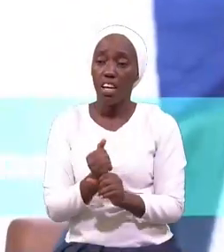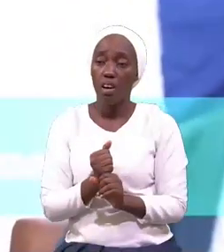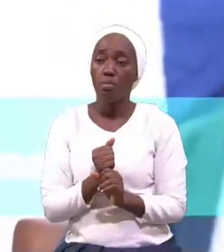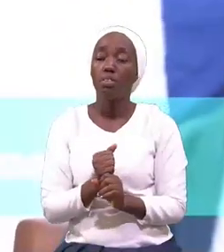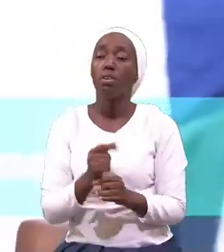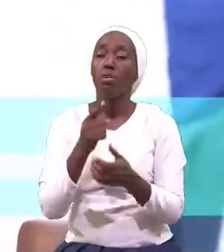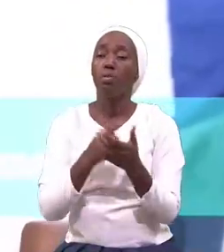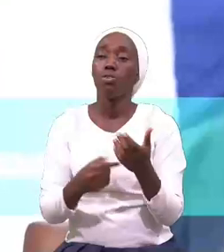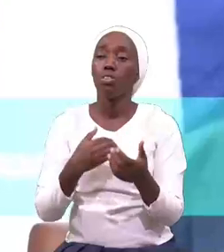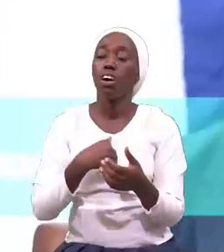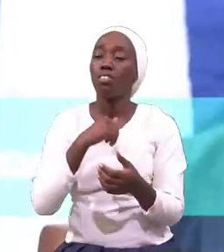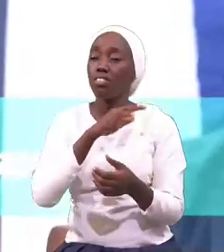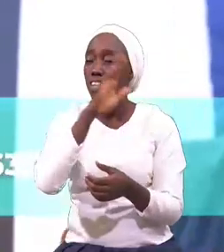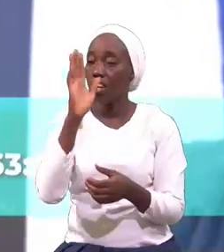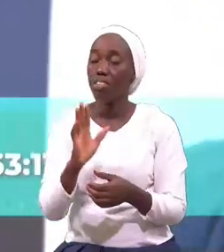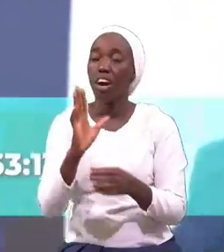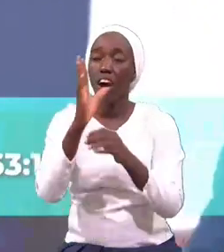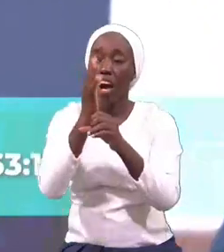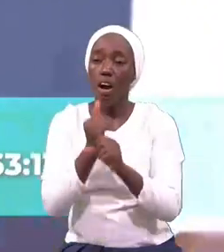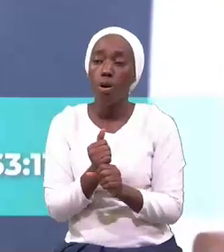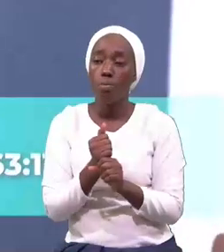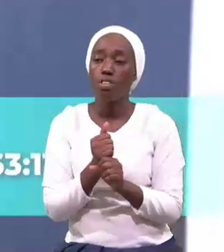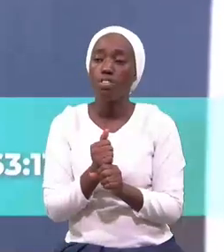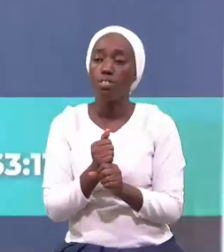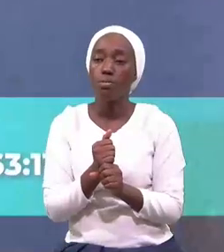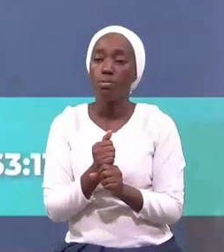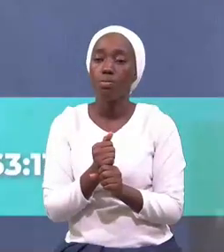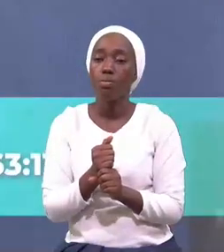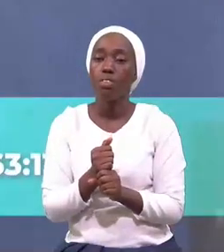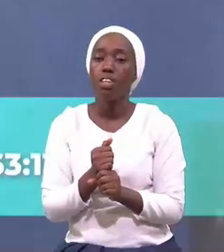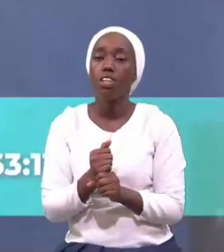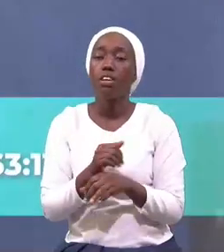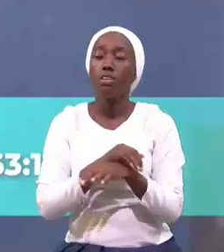Il accomplira ce que vous n'avez jamais accompli.